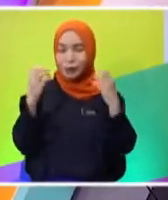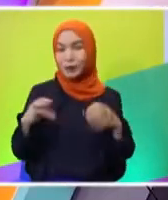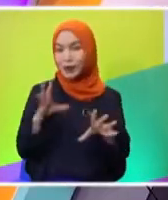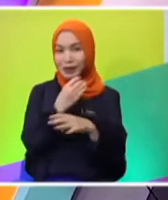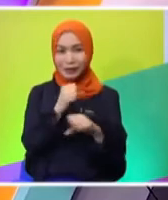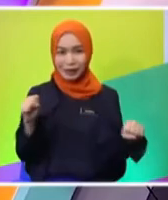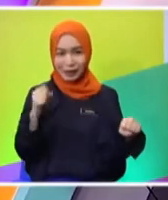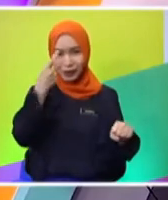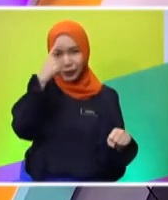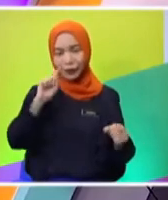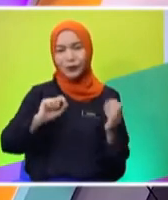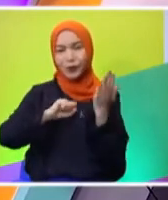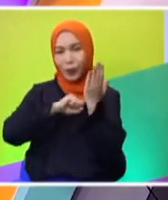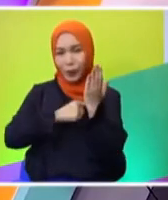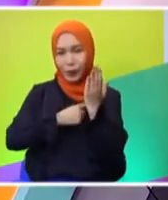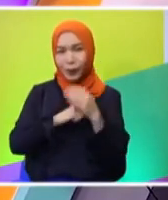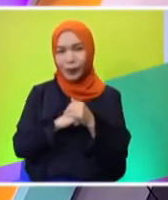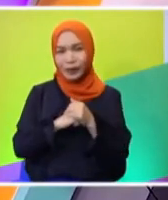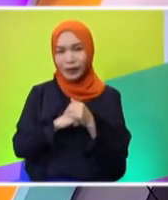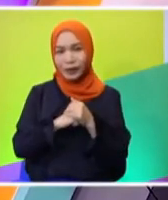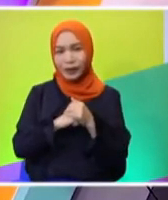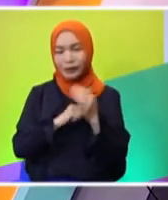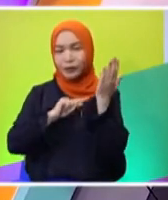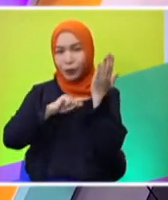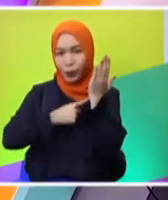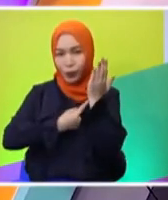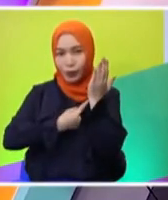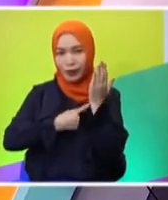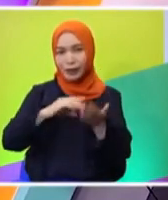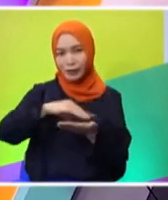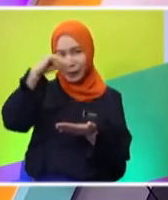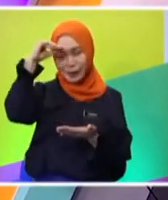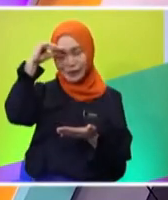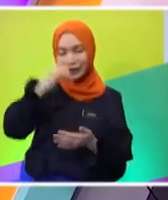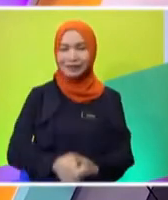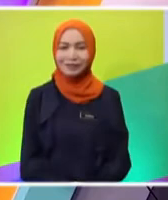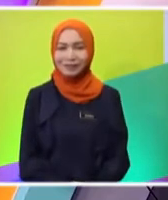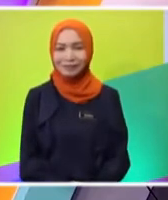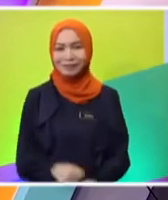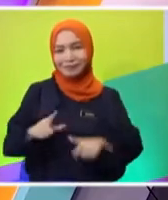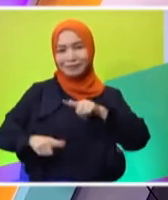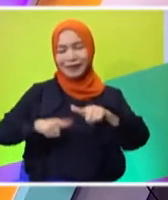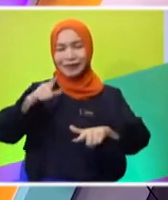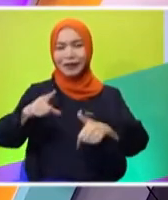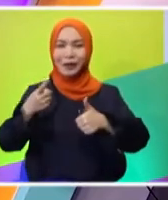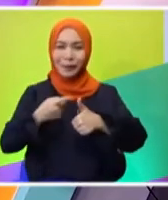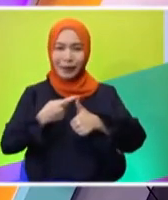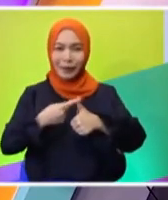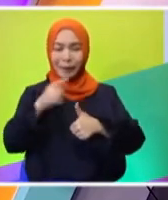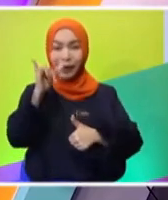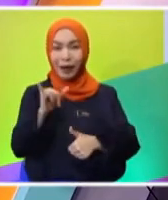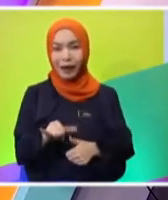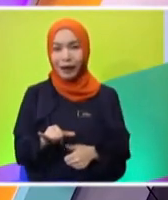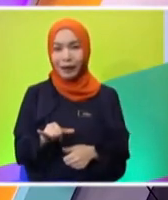bersedia untuk memulihkan et6 membina Arca sego ya langkah pertama apa yang perlu kita ketahui